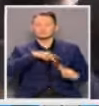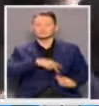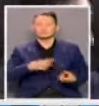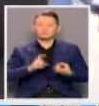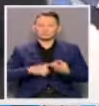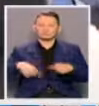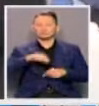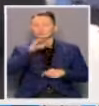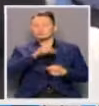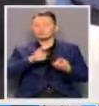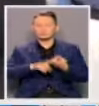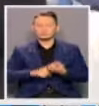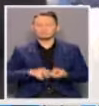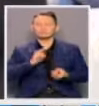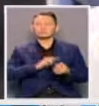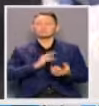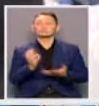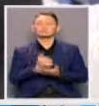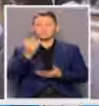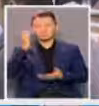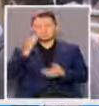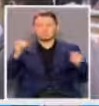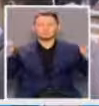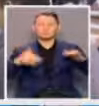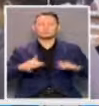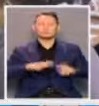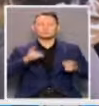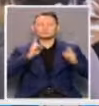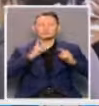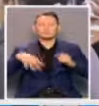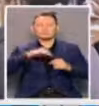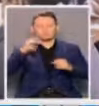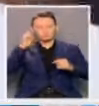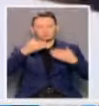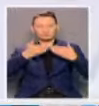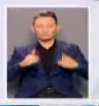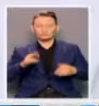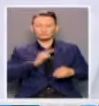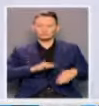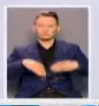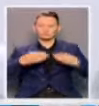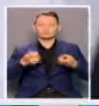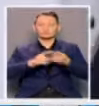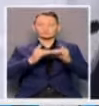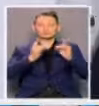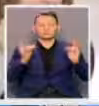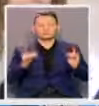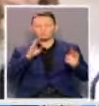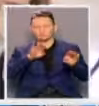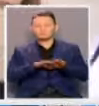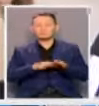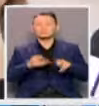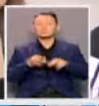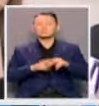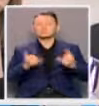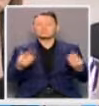өз мамандықтары бойынша жұмыс табуына мүмкіндік жасаған бас қосу түлектер мен қызмет берушілер арасына алтын көпір орнатты. Айта кетейік,